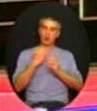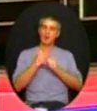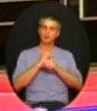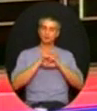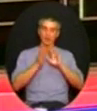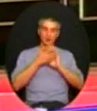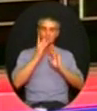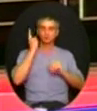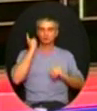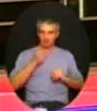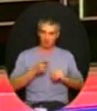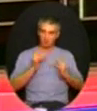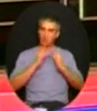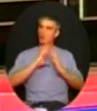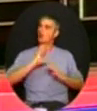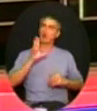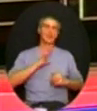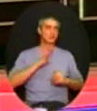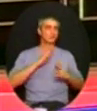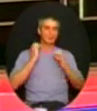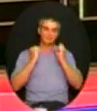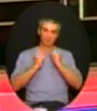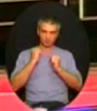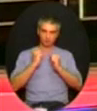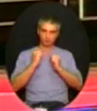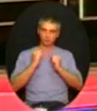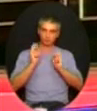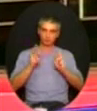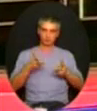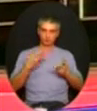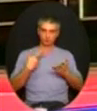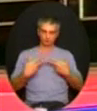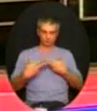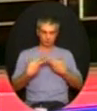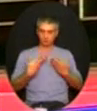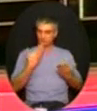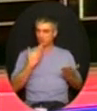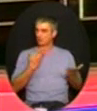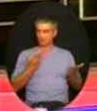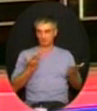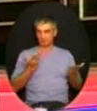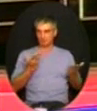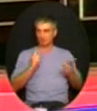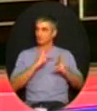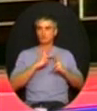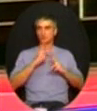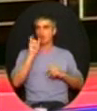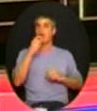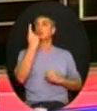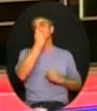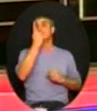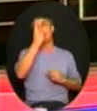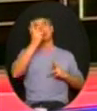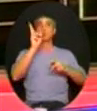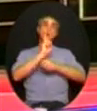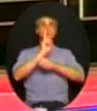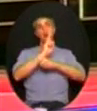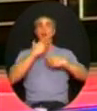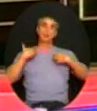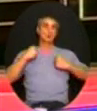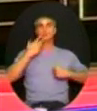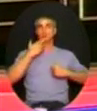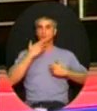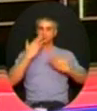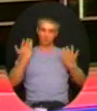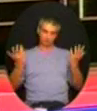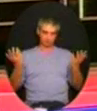לעשות את כל מה שצריך, מול כל האיומים הקשים שרובצים לפתחנו, זה לא שיש לנו בן אדם אחד שמגן על ביטחון